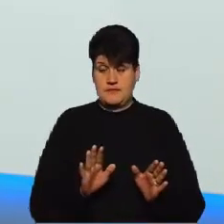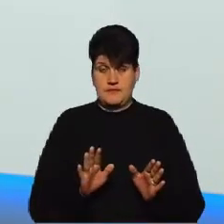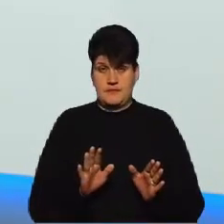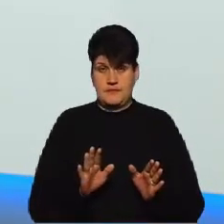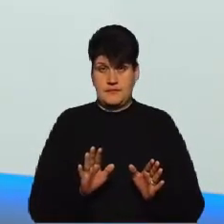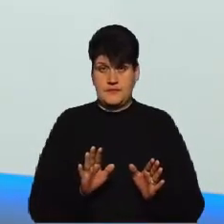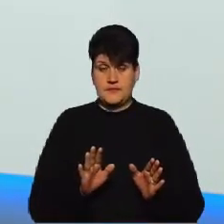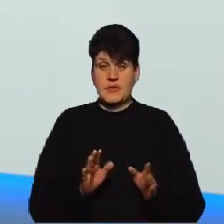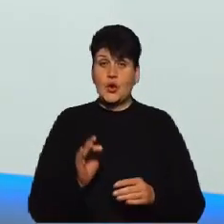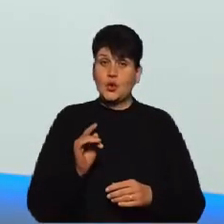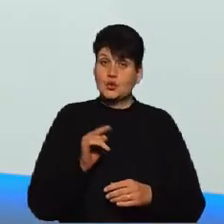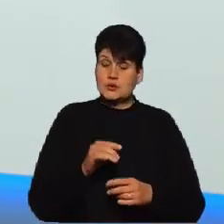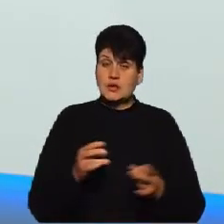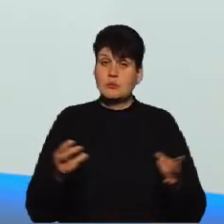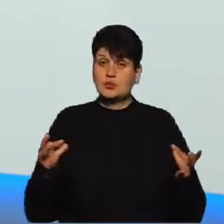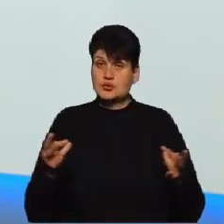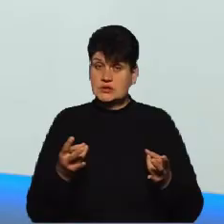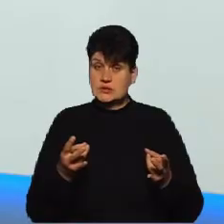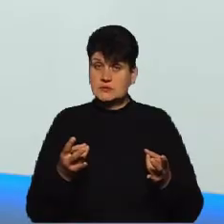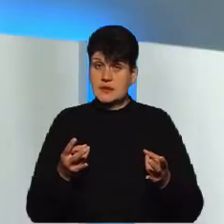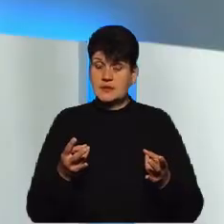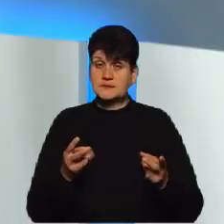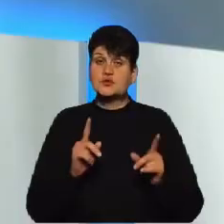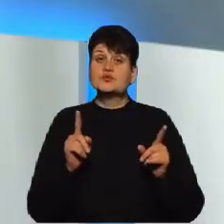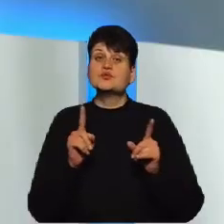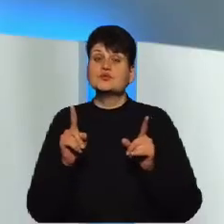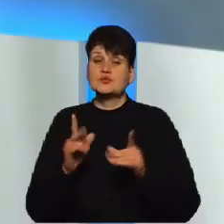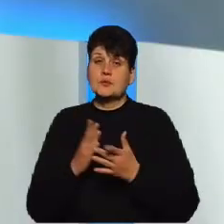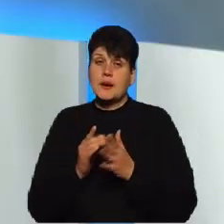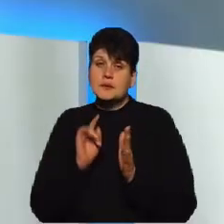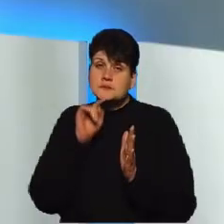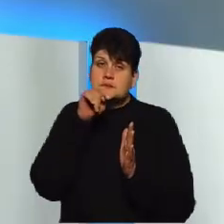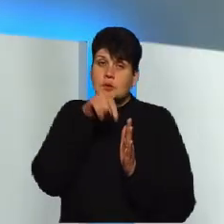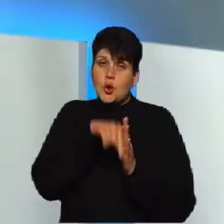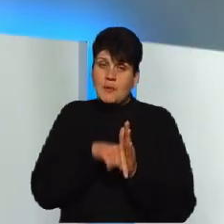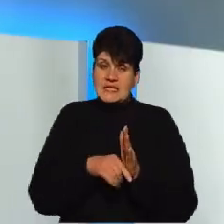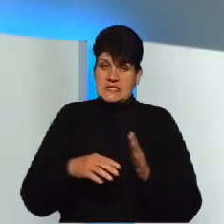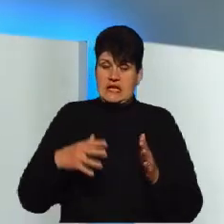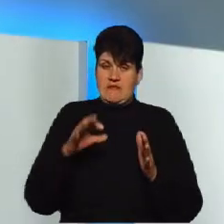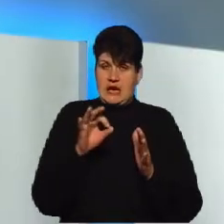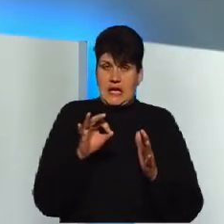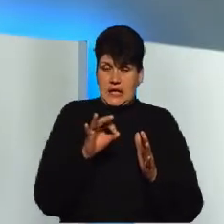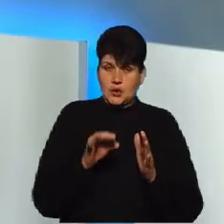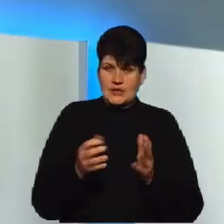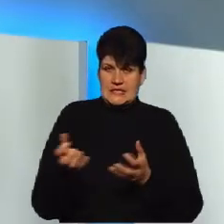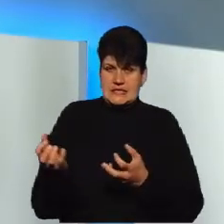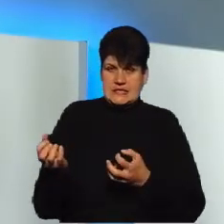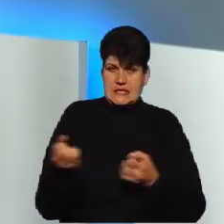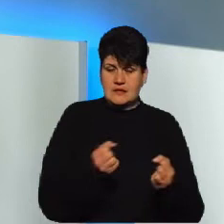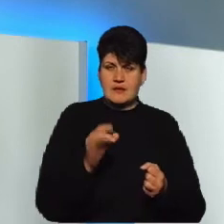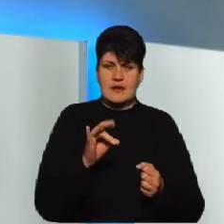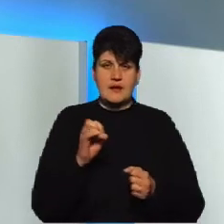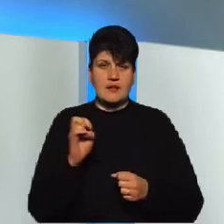Тоді потрібен паровозик, який має проникнути в клітину і затягнути цю РНК, яка